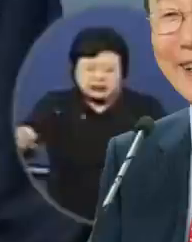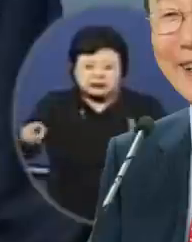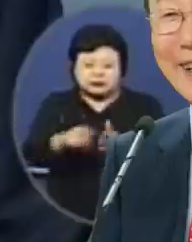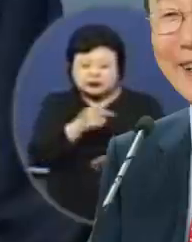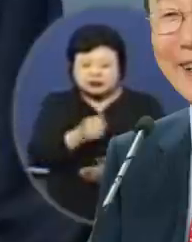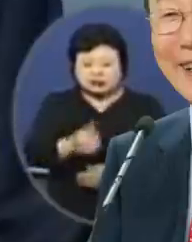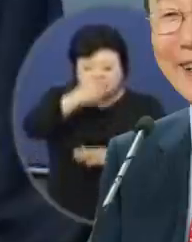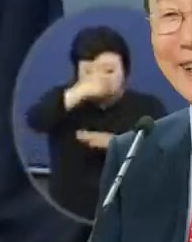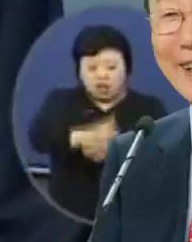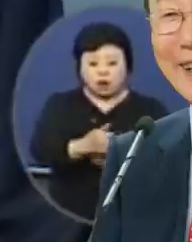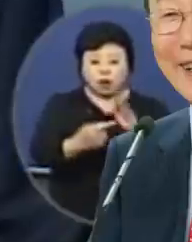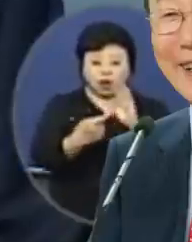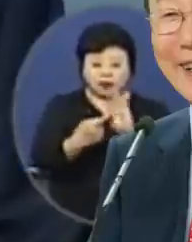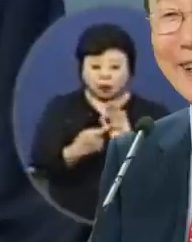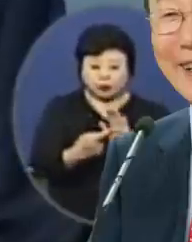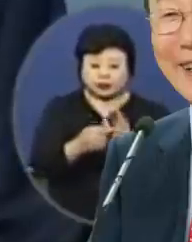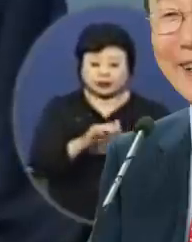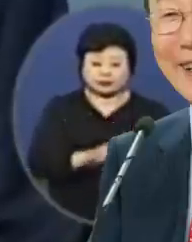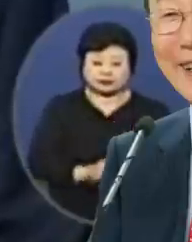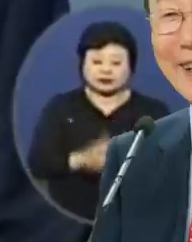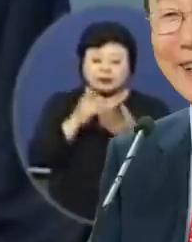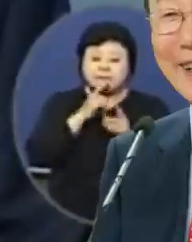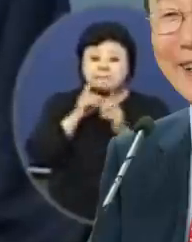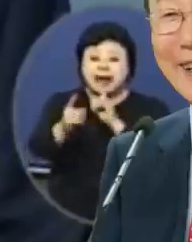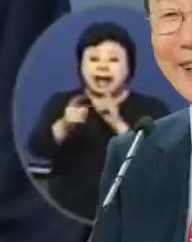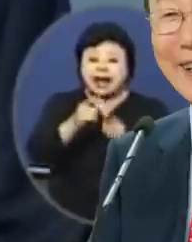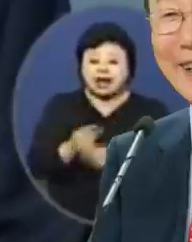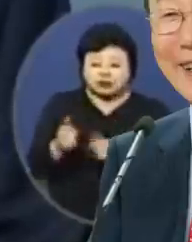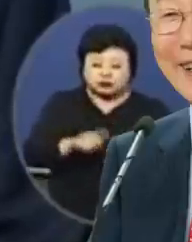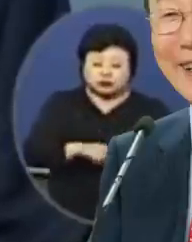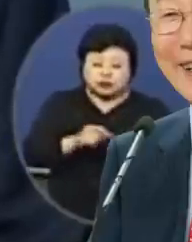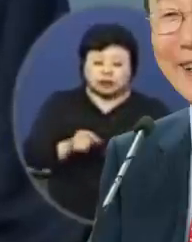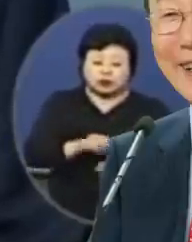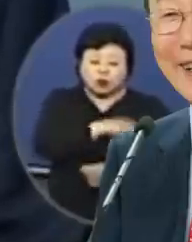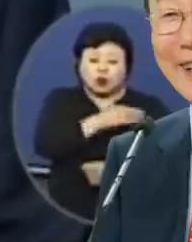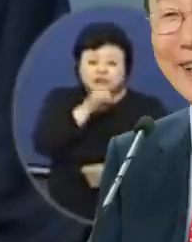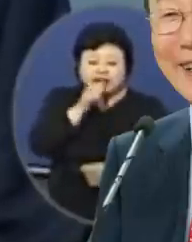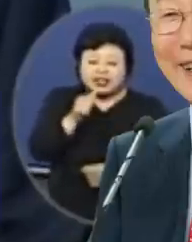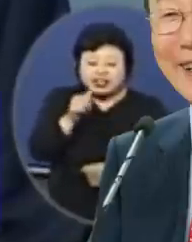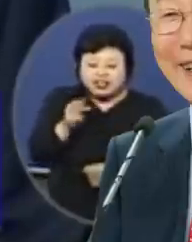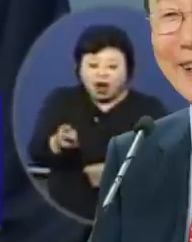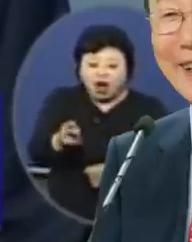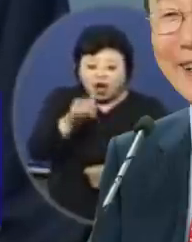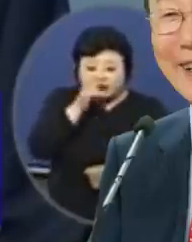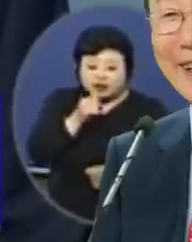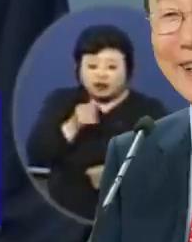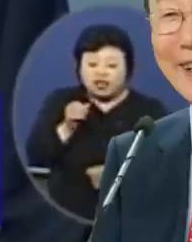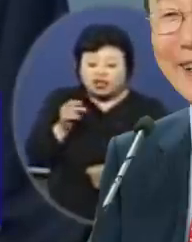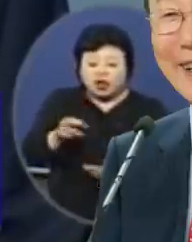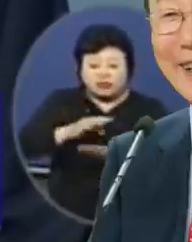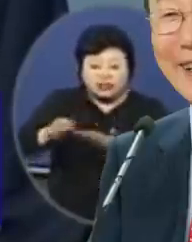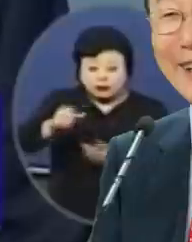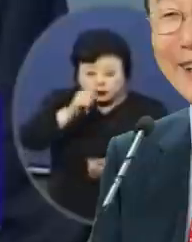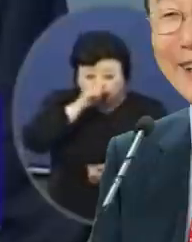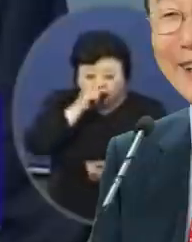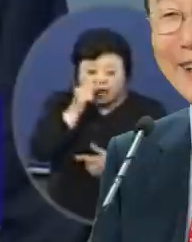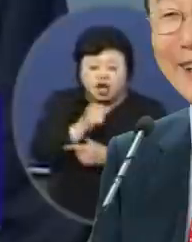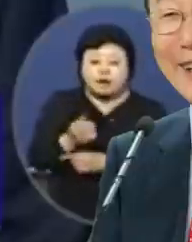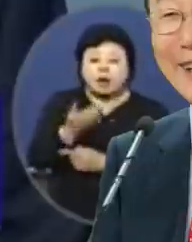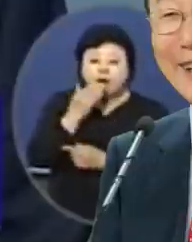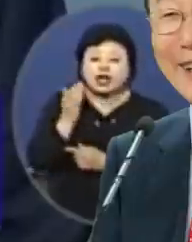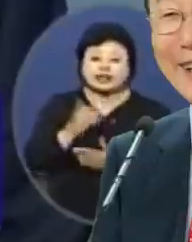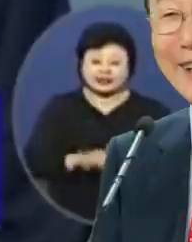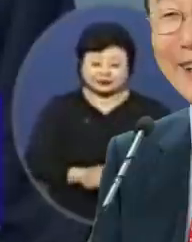결과를 가져오는 것입니다. 말은 죽고 사는 권세가 혀에 있으니 혀를 사용하여 좋아하는 자는 그 열매를